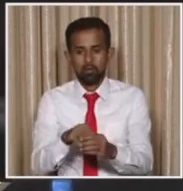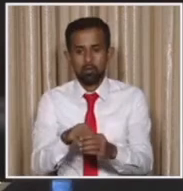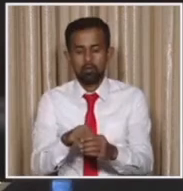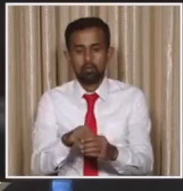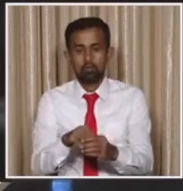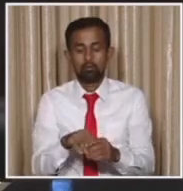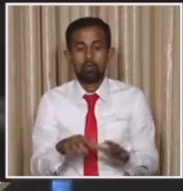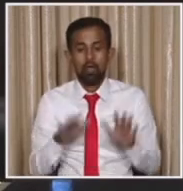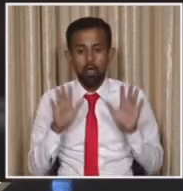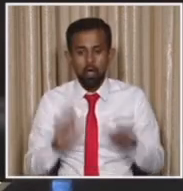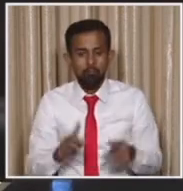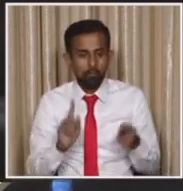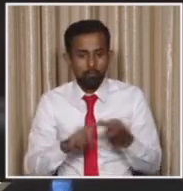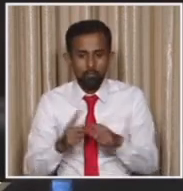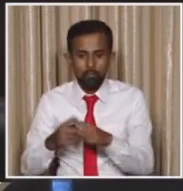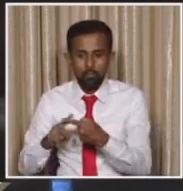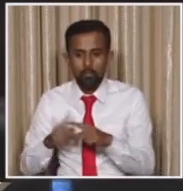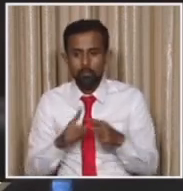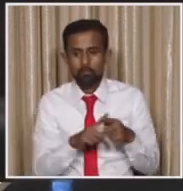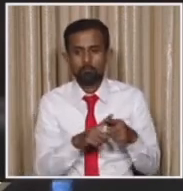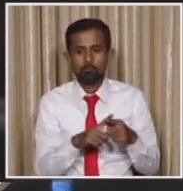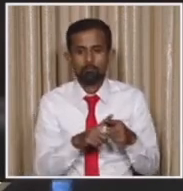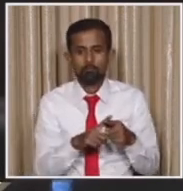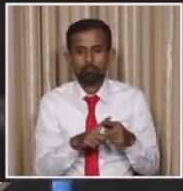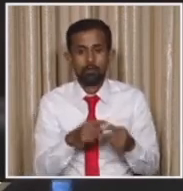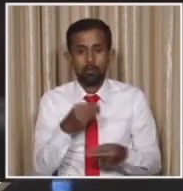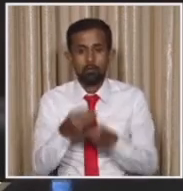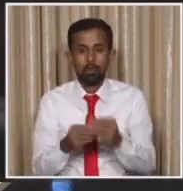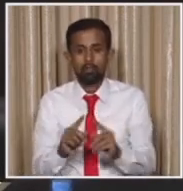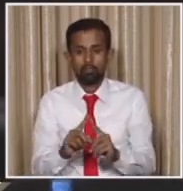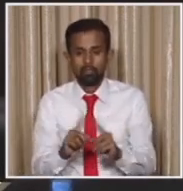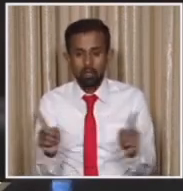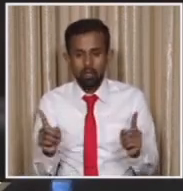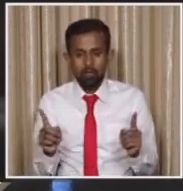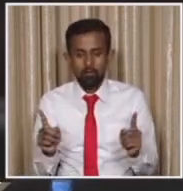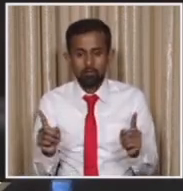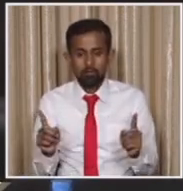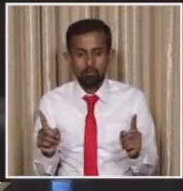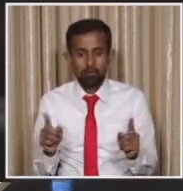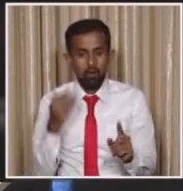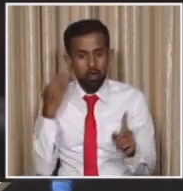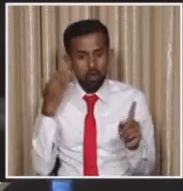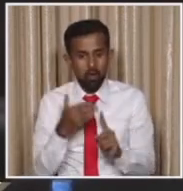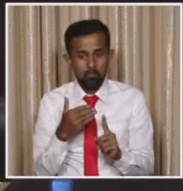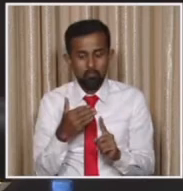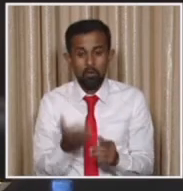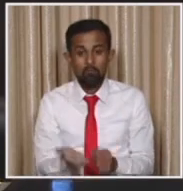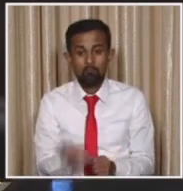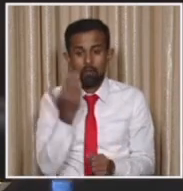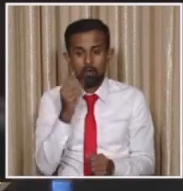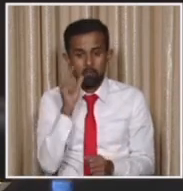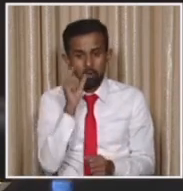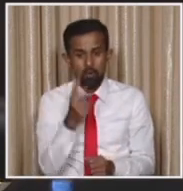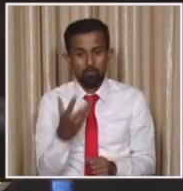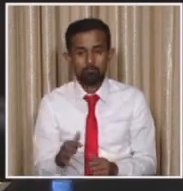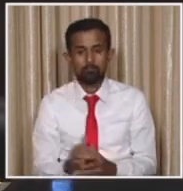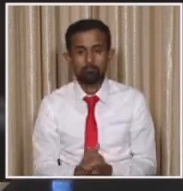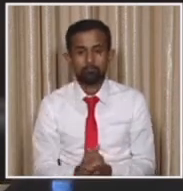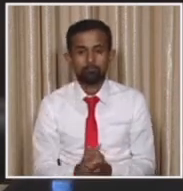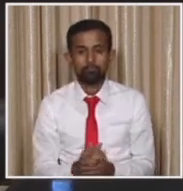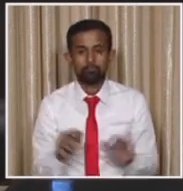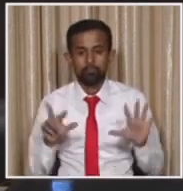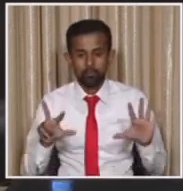මේ අවම තරගකාරීත්වයක් තියෙන ආයතන 10ක් තියෙනවා. ඒ 10 සම්බන්ධයෙන් තමයි වැඩිම අවධානයක් යොමු කරන්න ඕනේ.